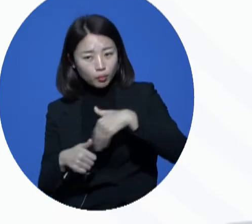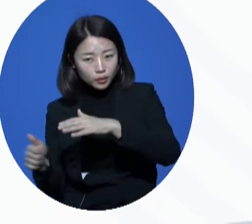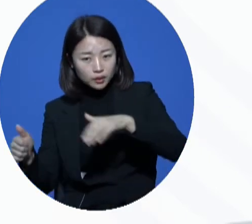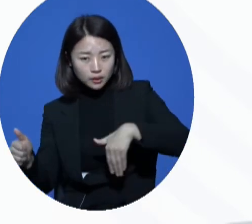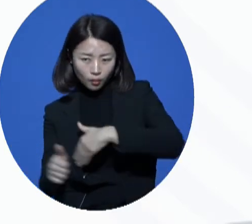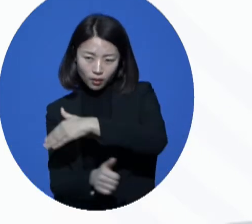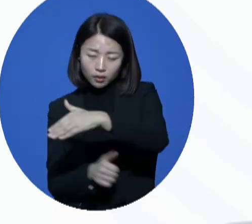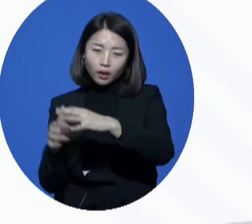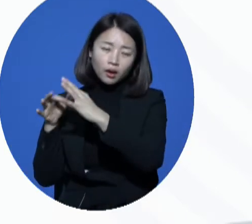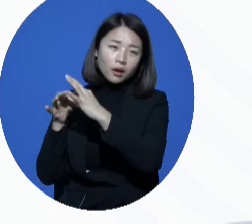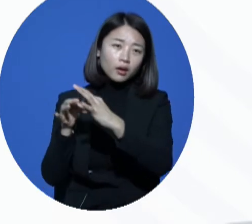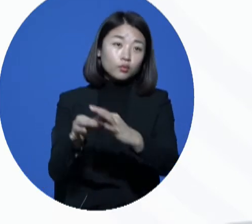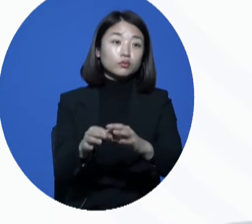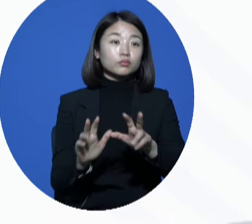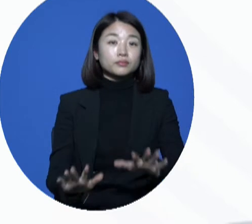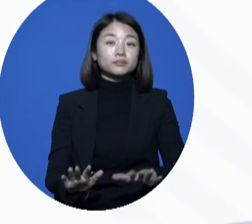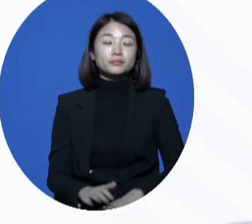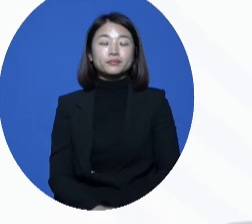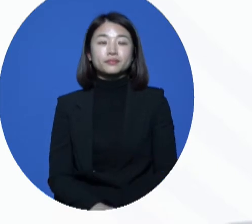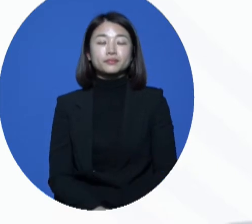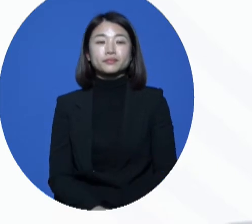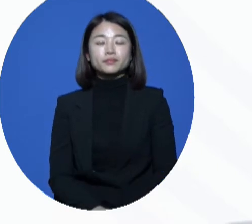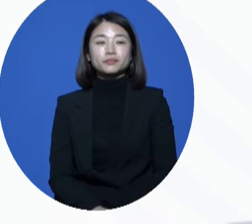상황을 유지시킵니다.